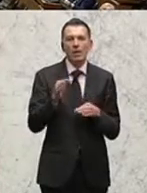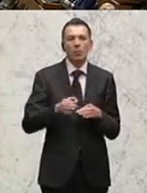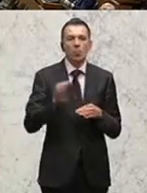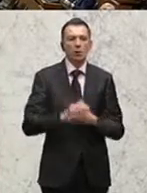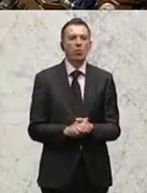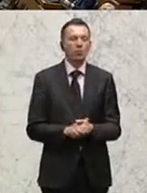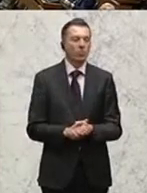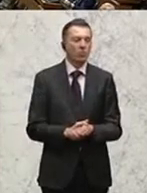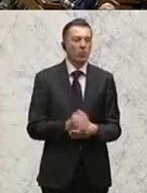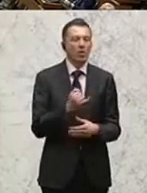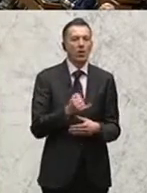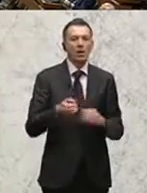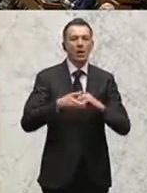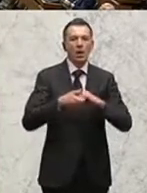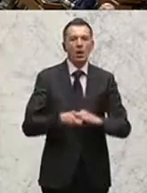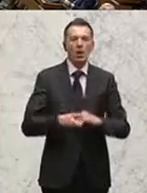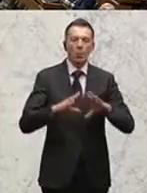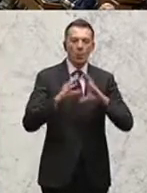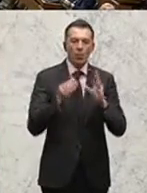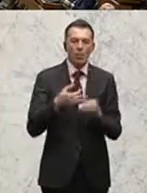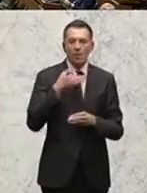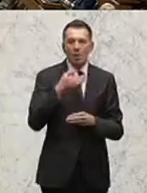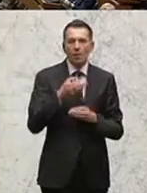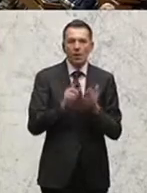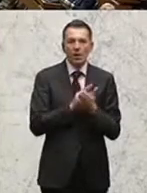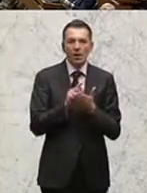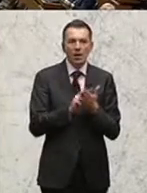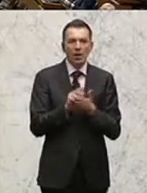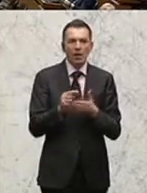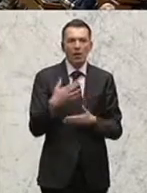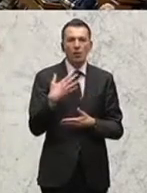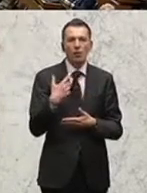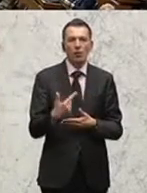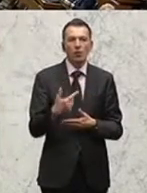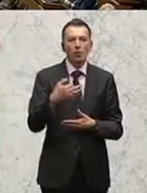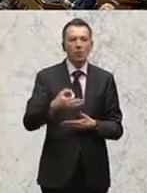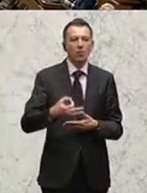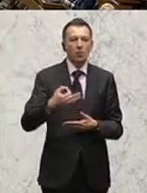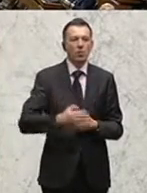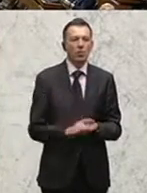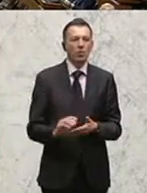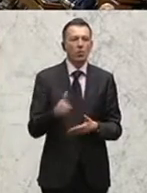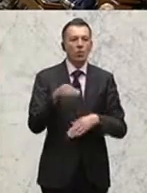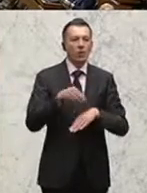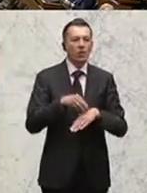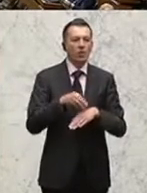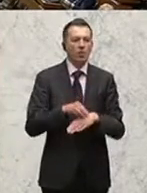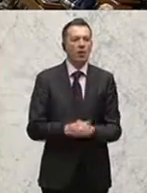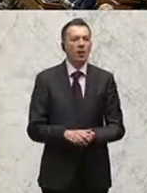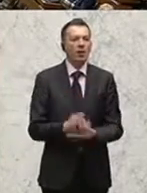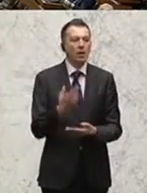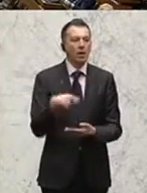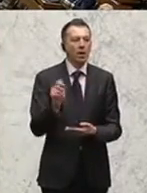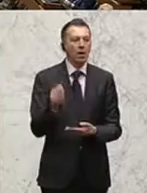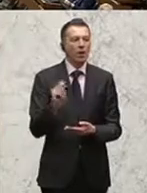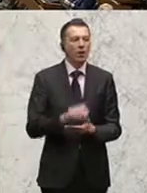Internet angeworben, weshalb man bei der Terrorbekämpfung einen Schwerpunkt auf neue Medien legen würde. So strebe man eine Kooperation mit Google an